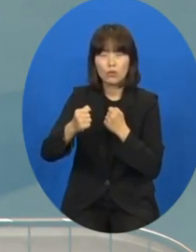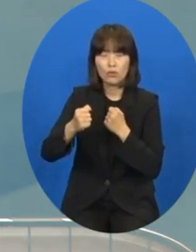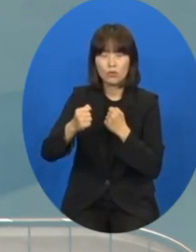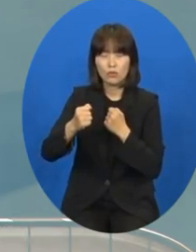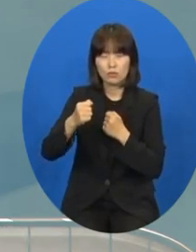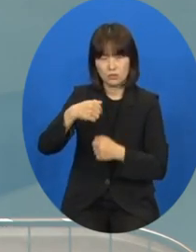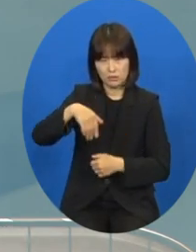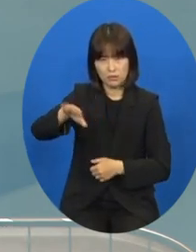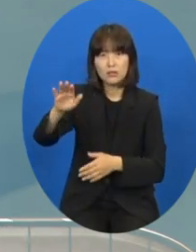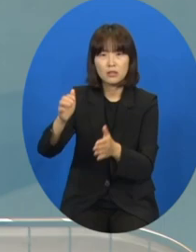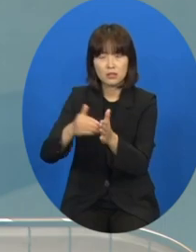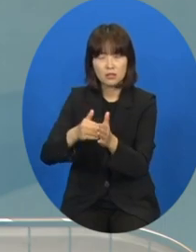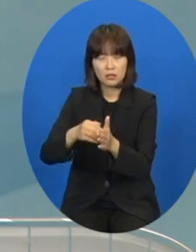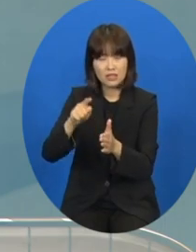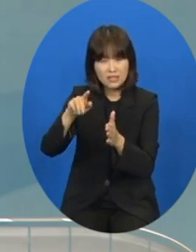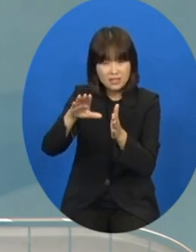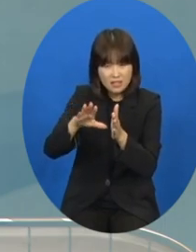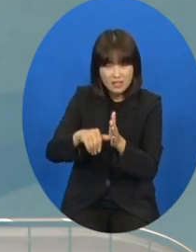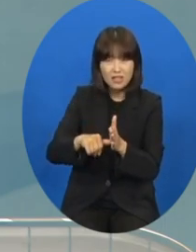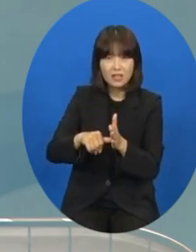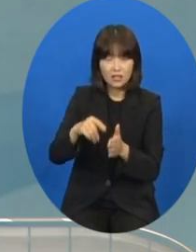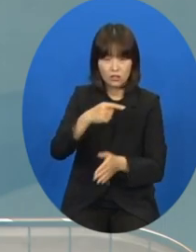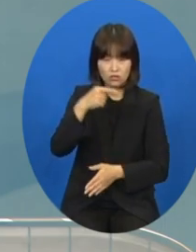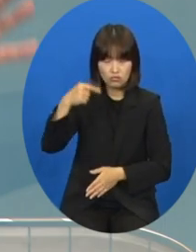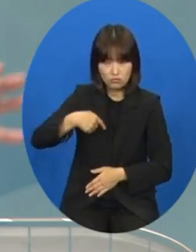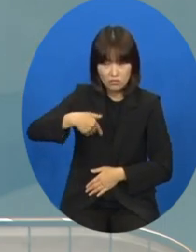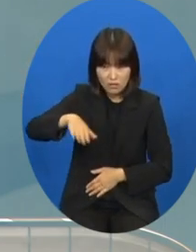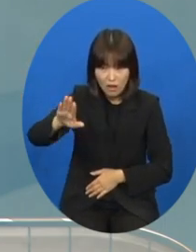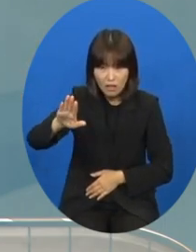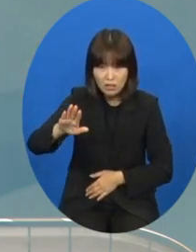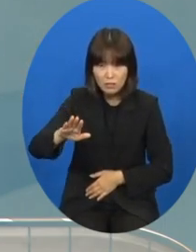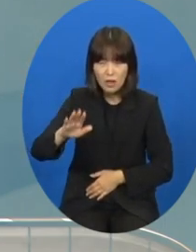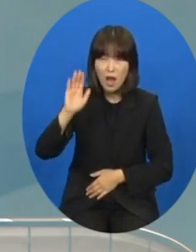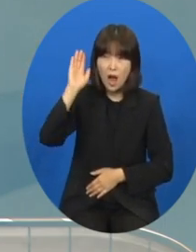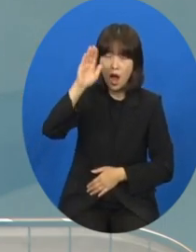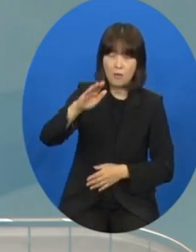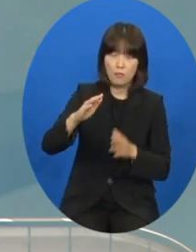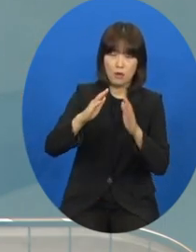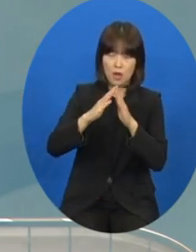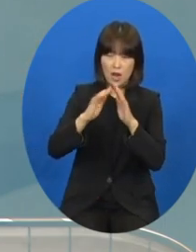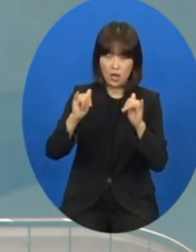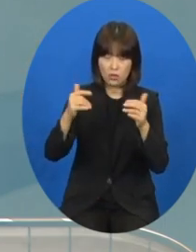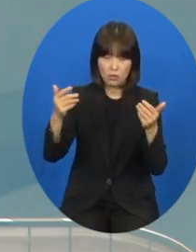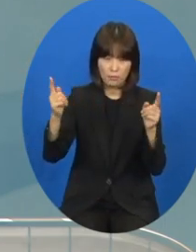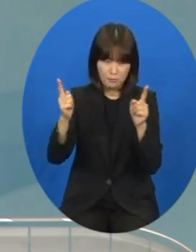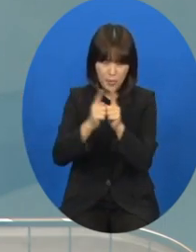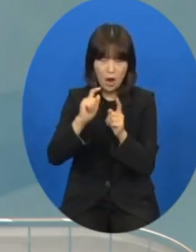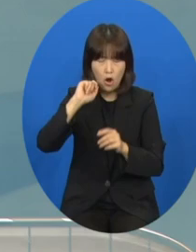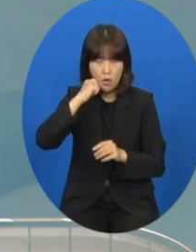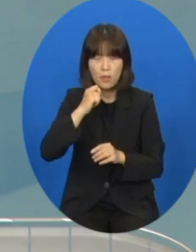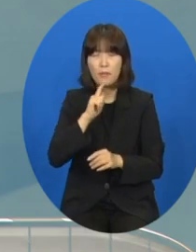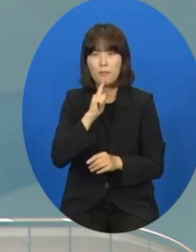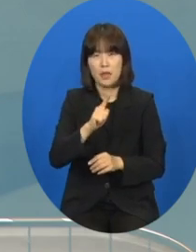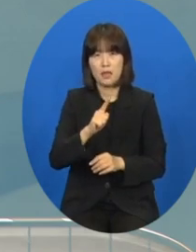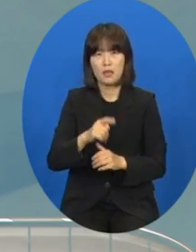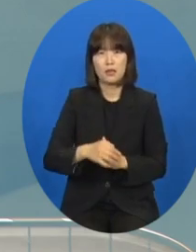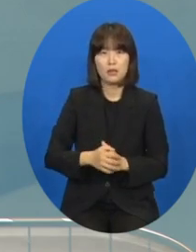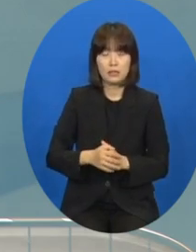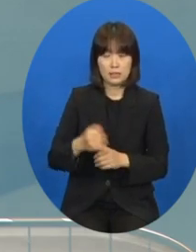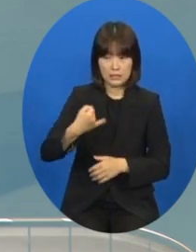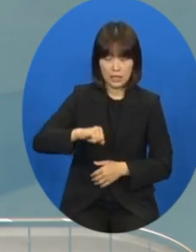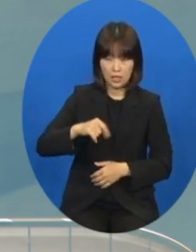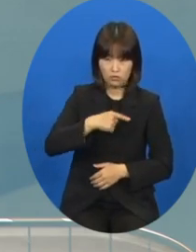당시에 중국으로 간다는 것은 이제는 가족을 다시 못 본다는 이야기와도 같았습니다. 딸이 중국을